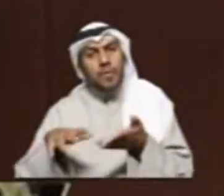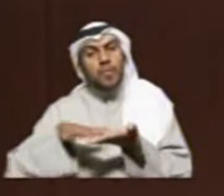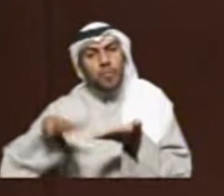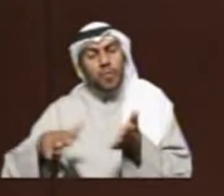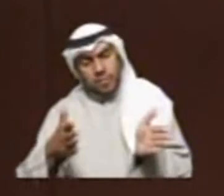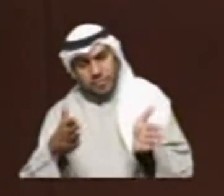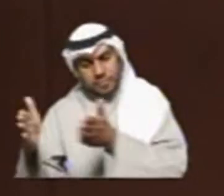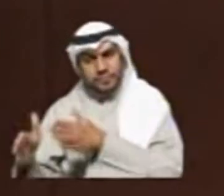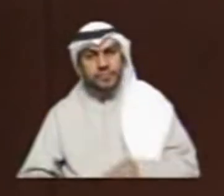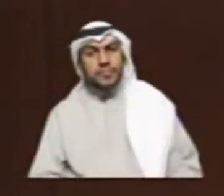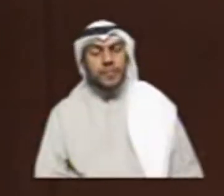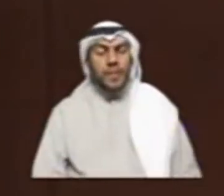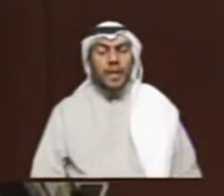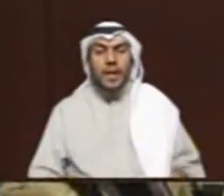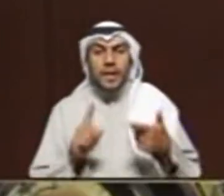التجارية